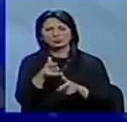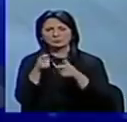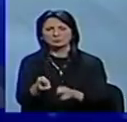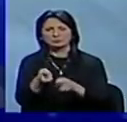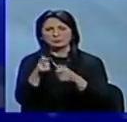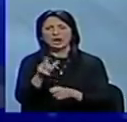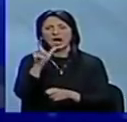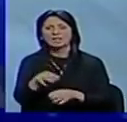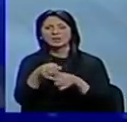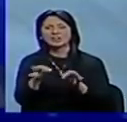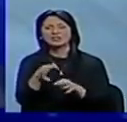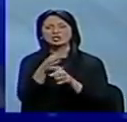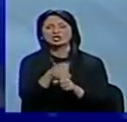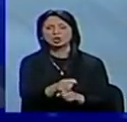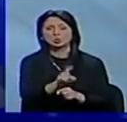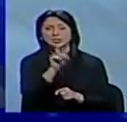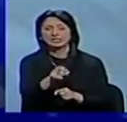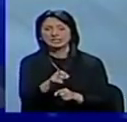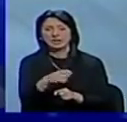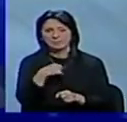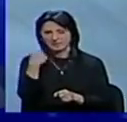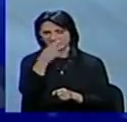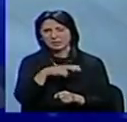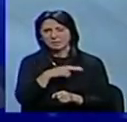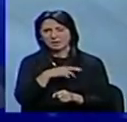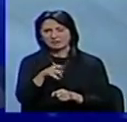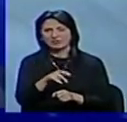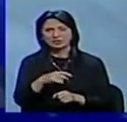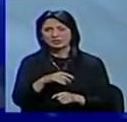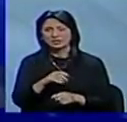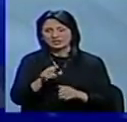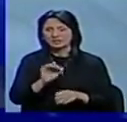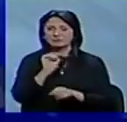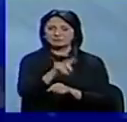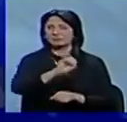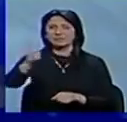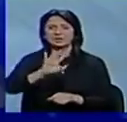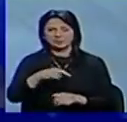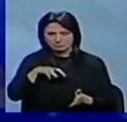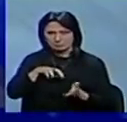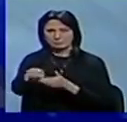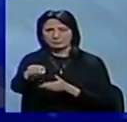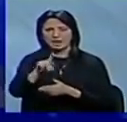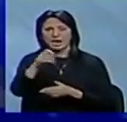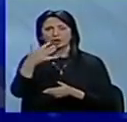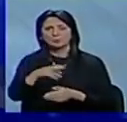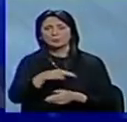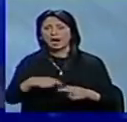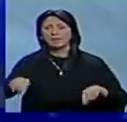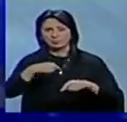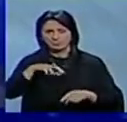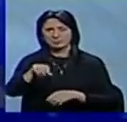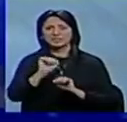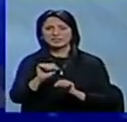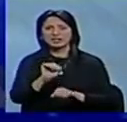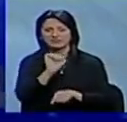იქნება ადამიანის თავისუფლების შეზღუდვისკენ მიმართული და მე პირადად წავალ პარლამენტში, არ გავაგზავნო ჩემს წარმომადგენელს და მე პირადად დავიცავ 150 პარლამენტის წინაშე